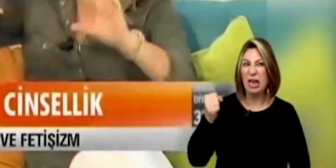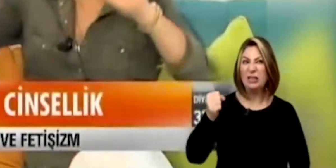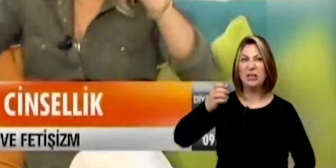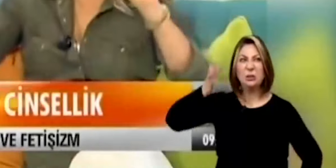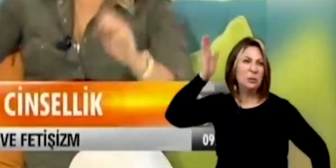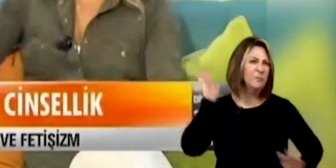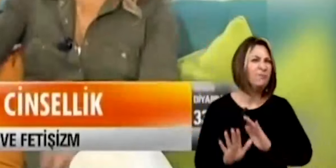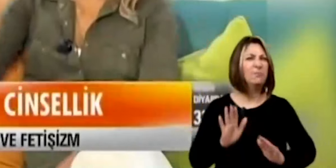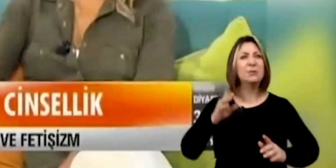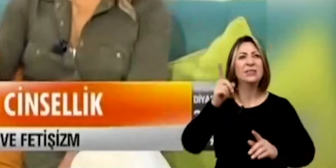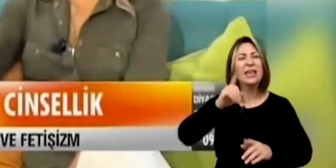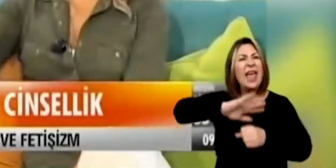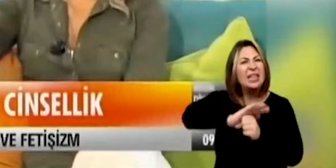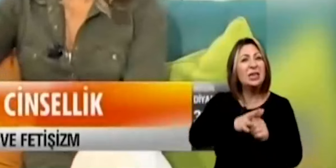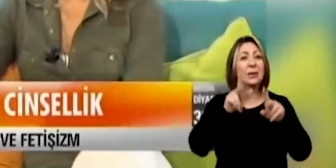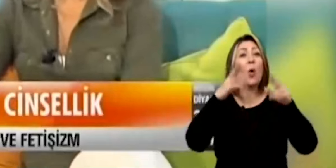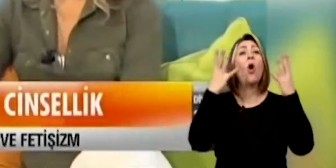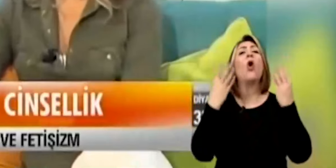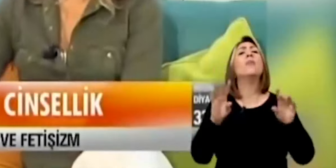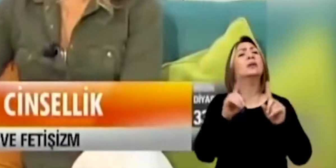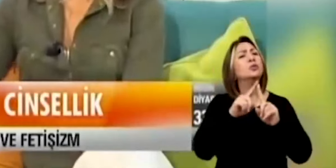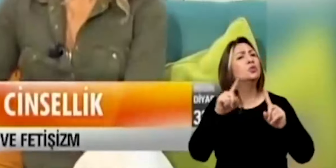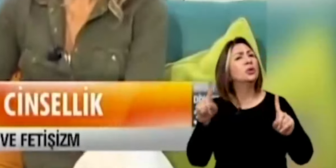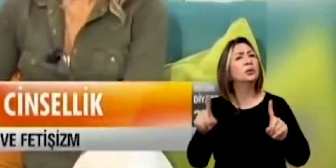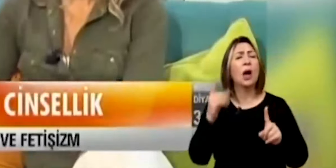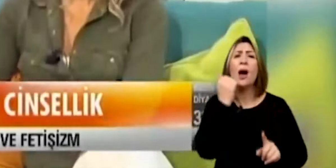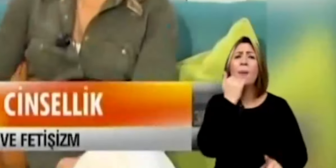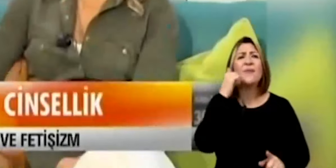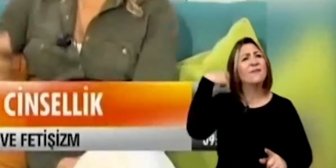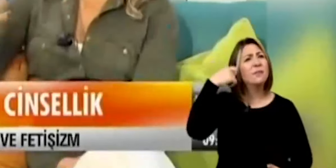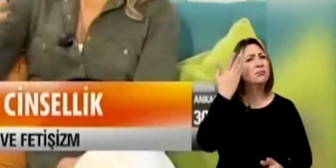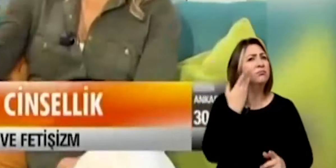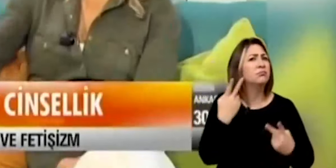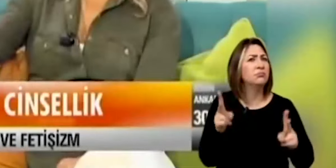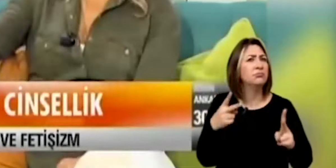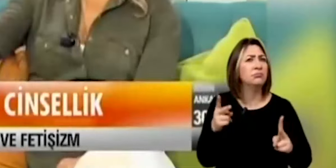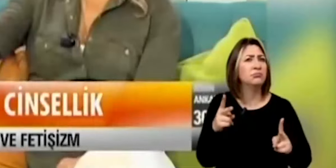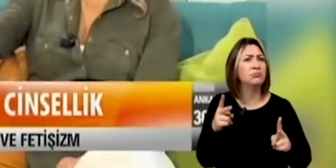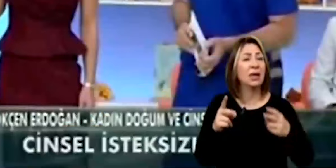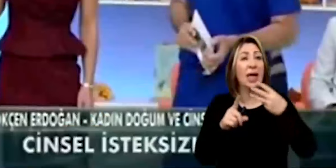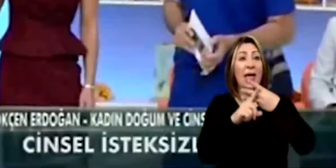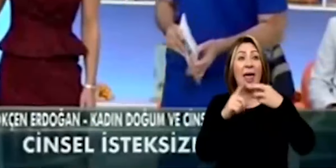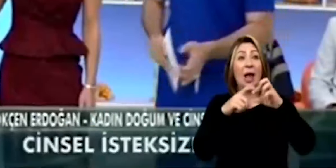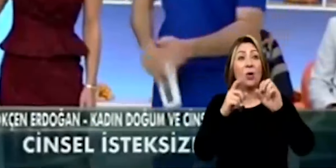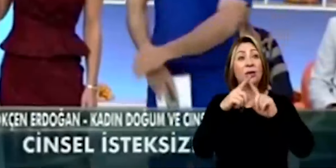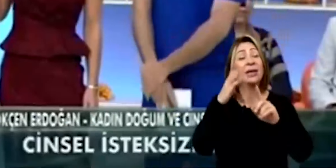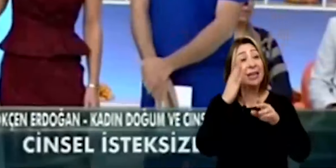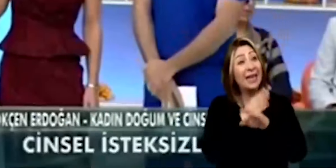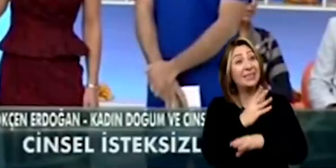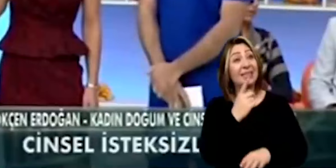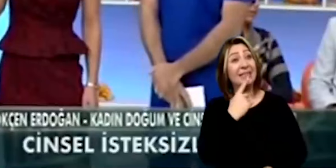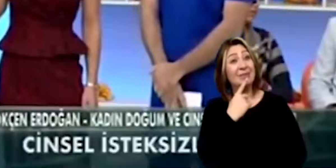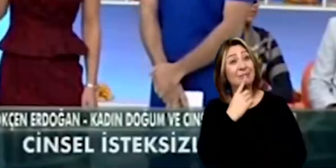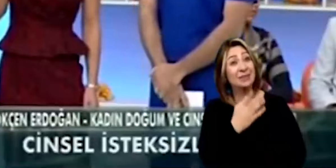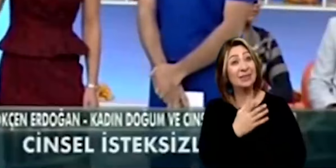hani haşin sizi rencide edecek bir durum olmadığı sürece porno izlenebilir. Erotik en güzel filmdir. Gerçekten hem